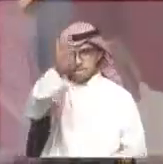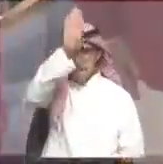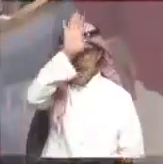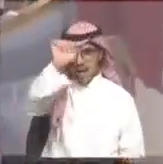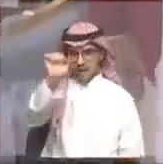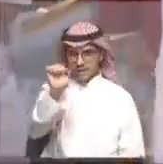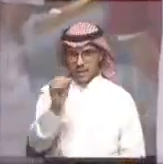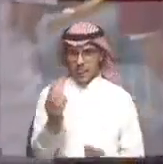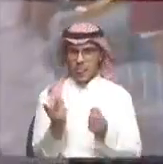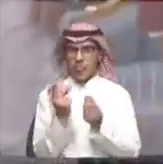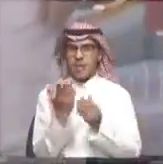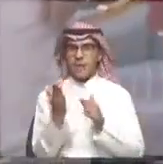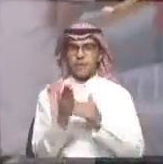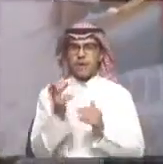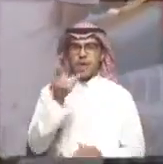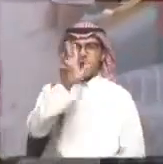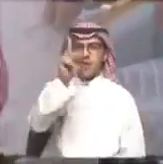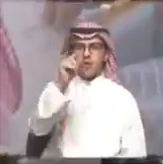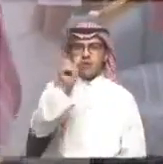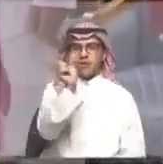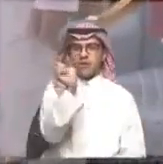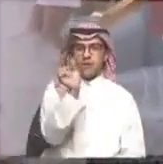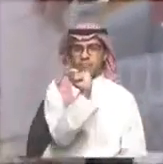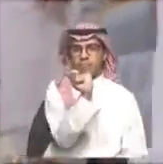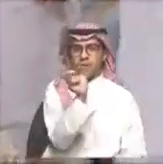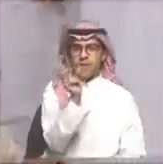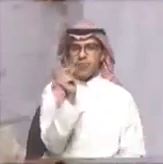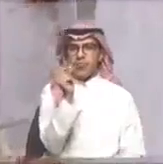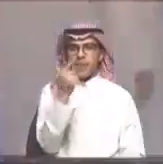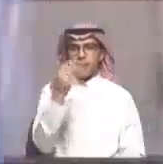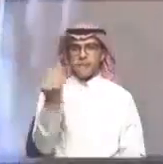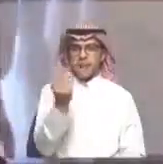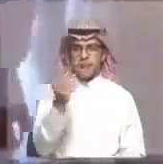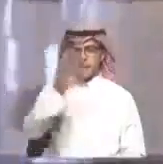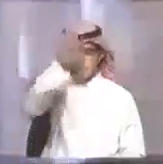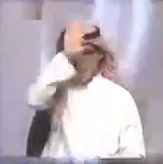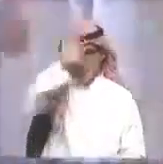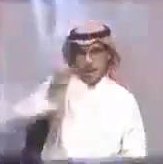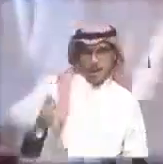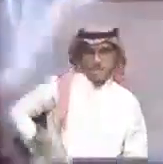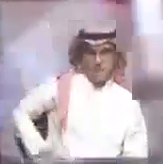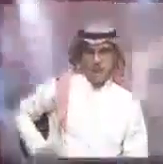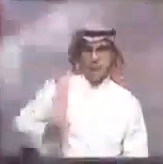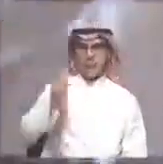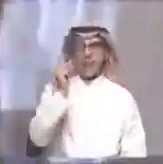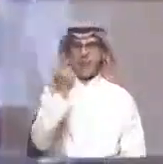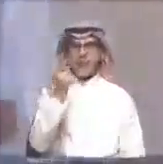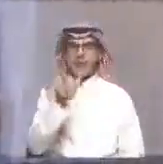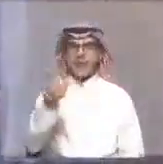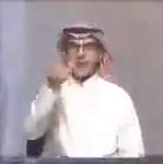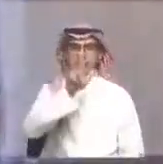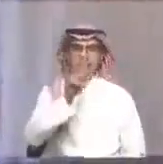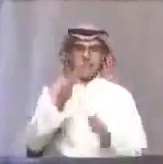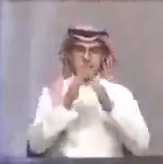الأردنية الهاشمية، وجلالة الملك حمد بن عيسى الخليفة ملك مملكة البحرين، وفخامة الرئيس عبد الفتاح السيسي